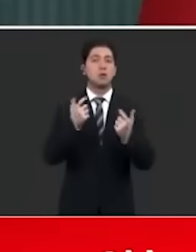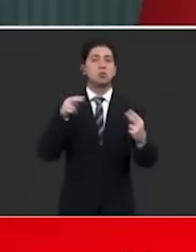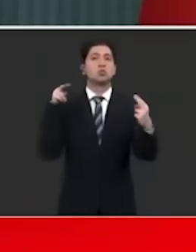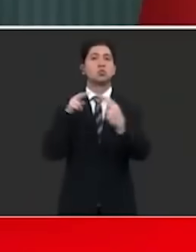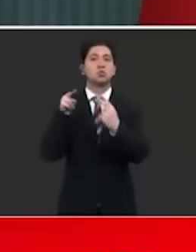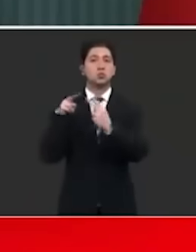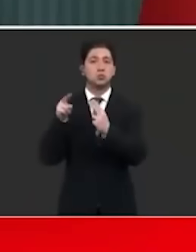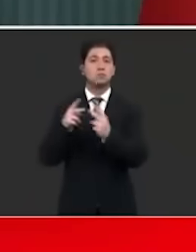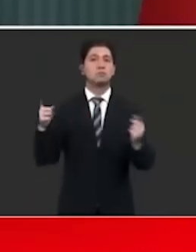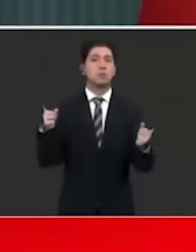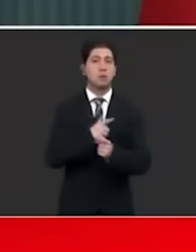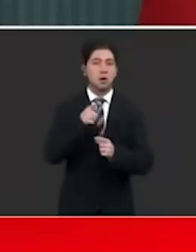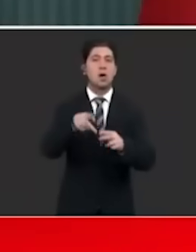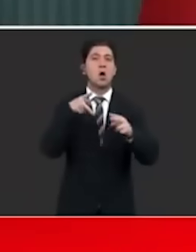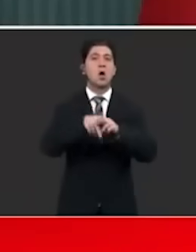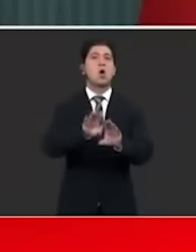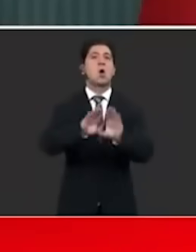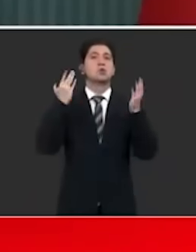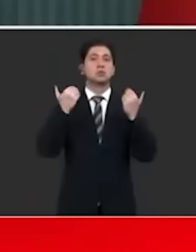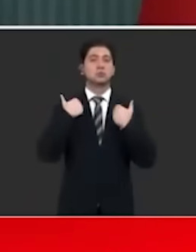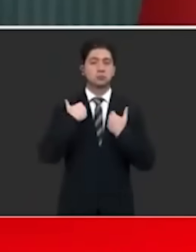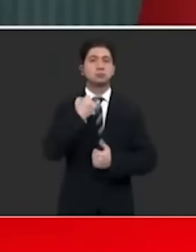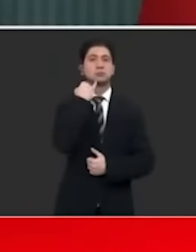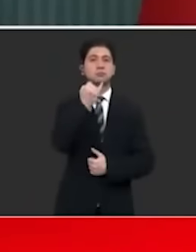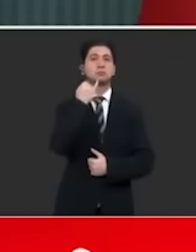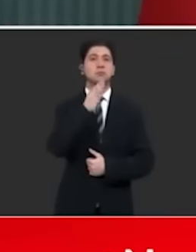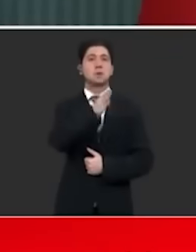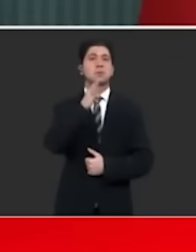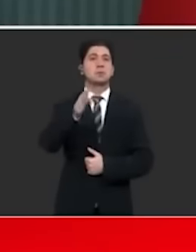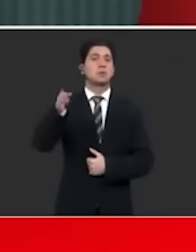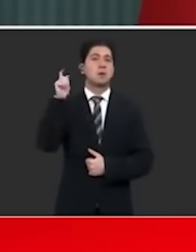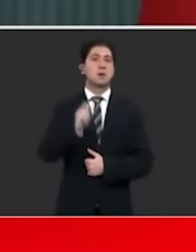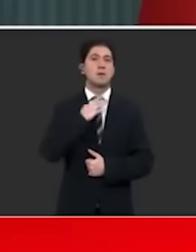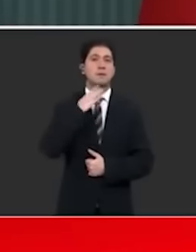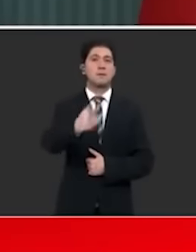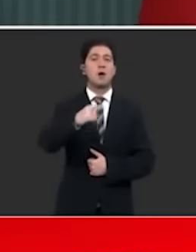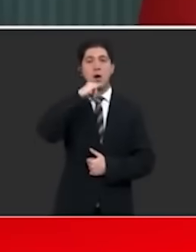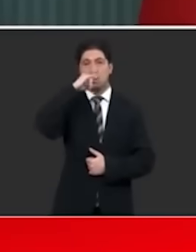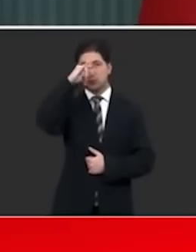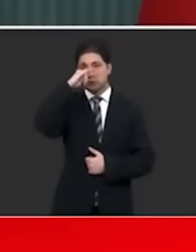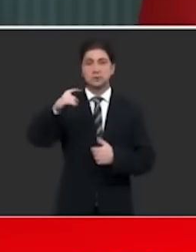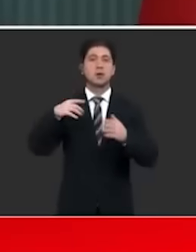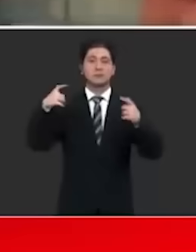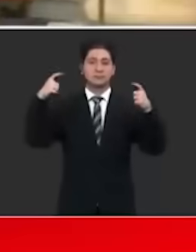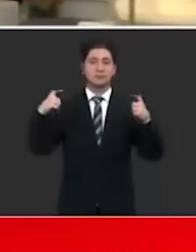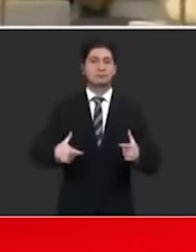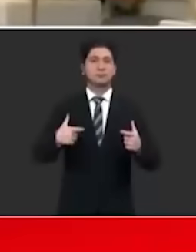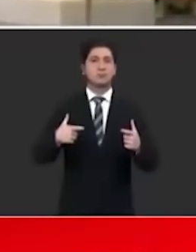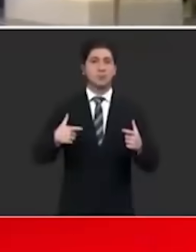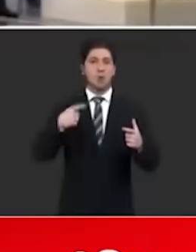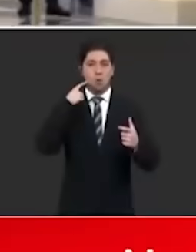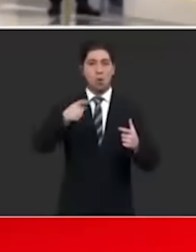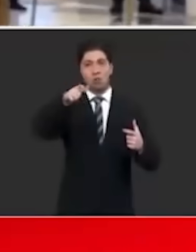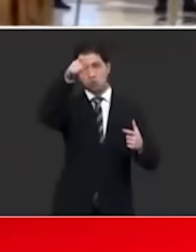görüşmeye, açılış törenine iştirak ettik. Kazakistan'ın ev sahipliğinde